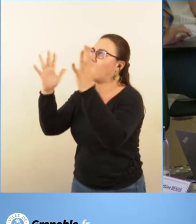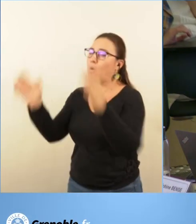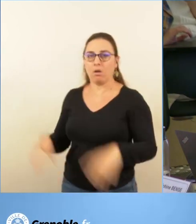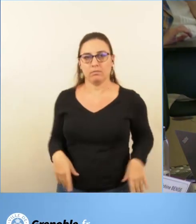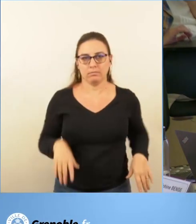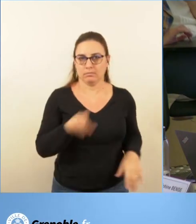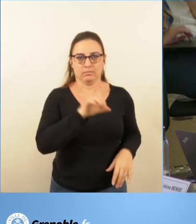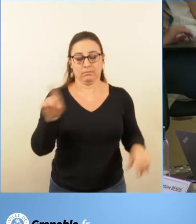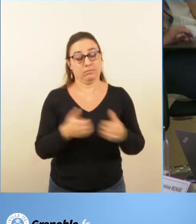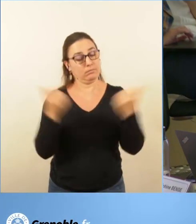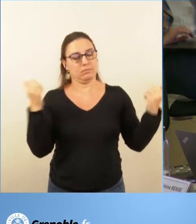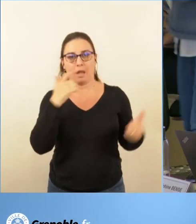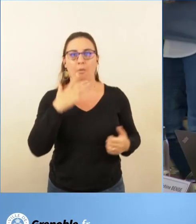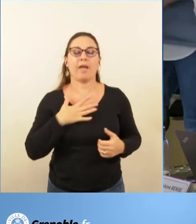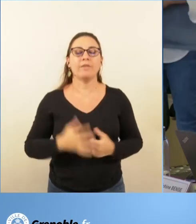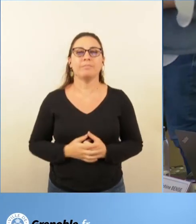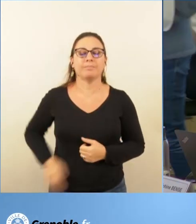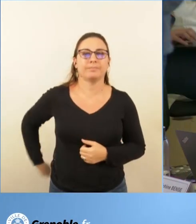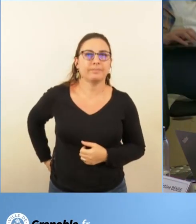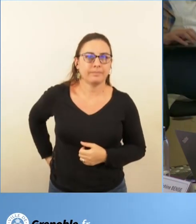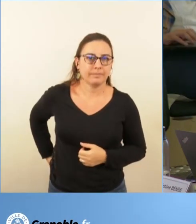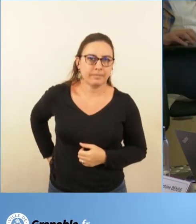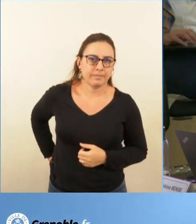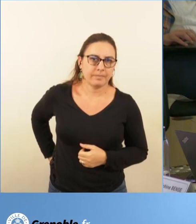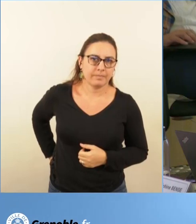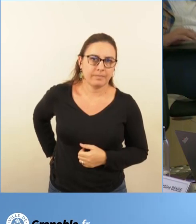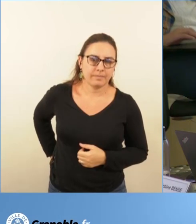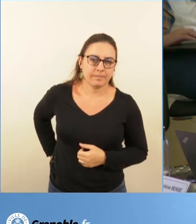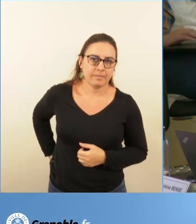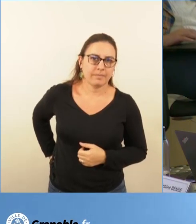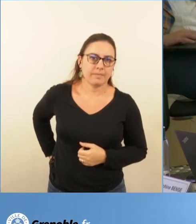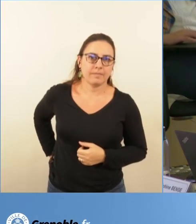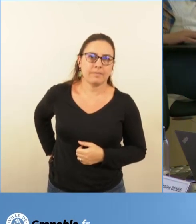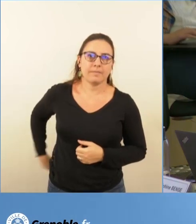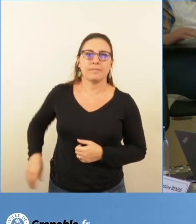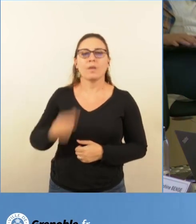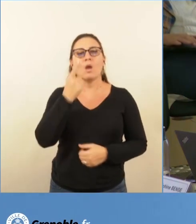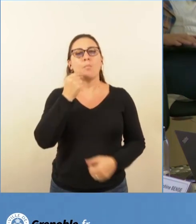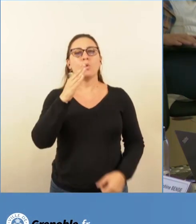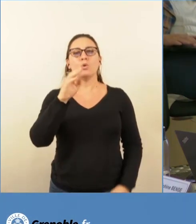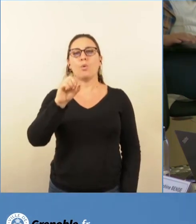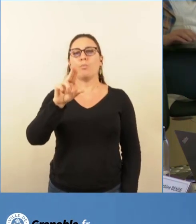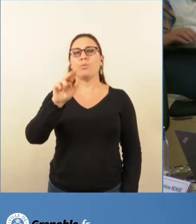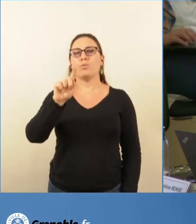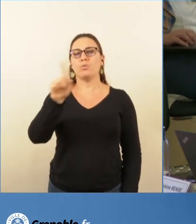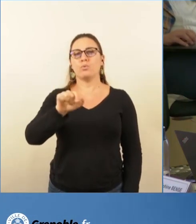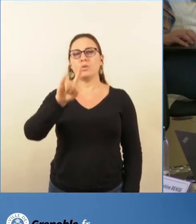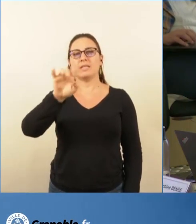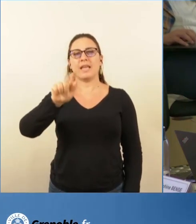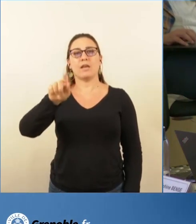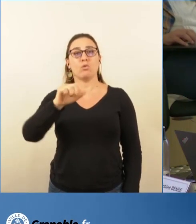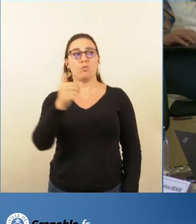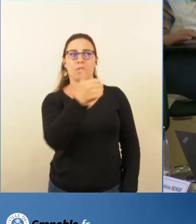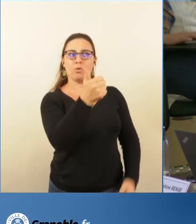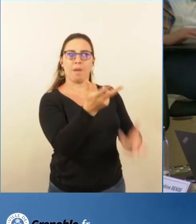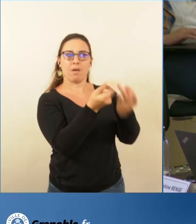le même son de cloche juste une chose à sainte-bouzegoop tout à l'heure à parfaitement décrit